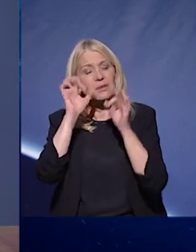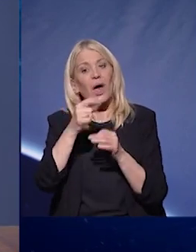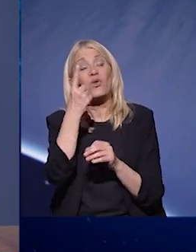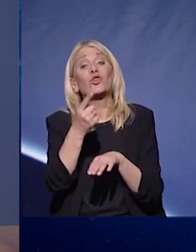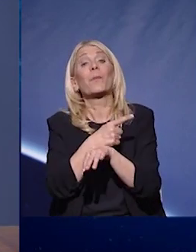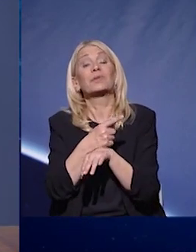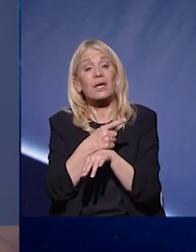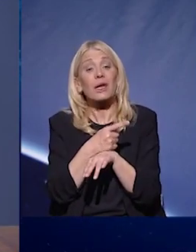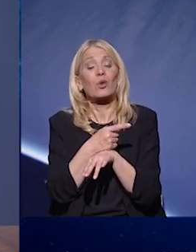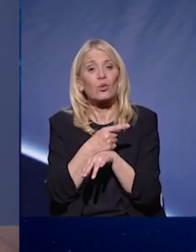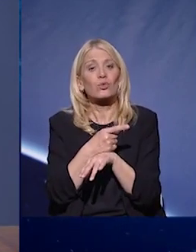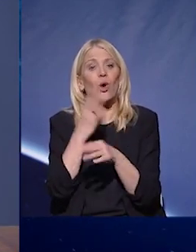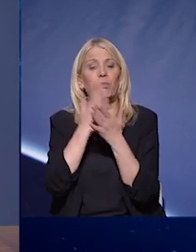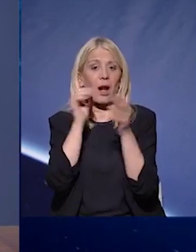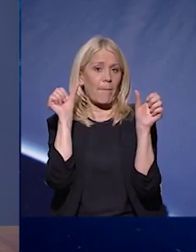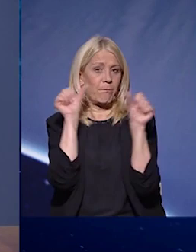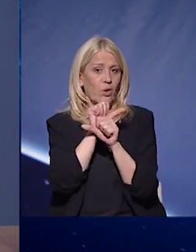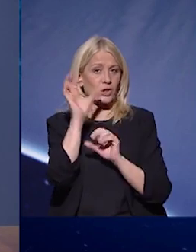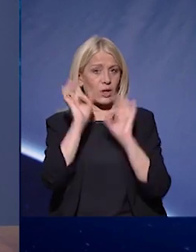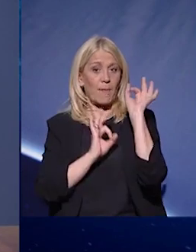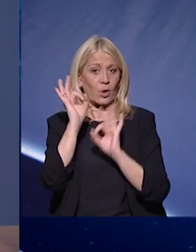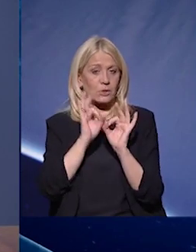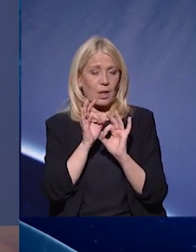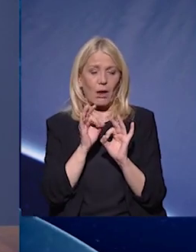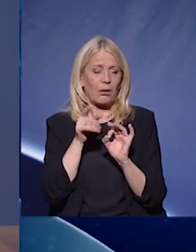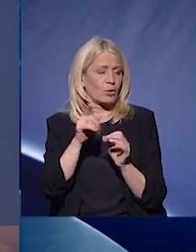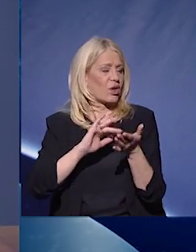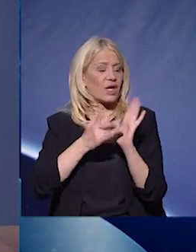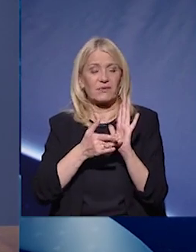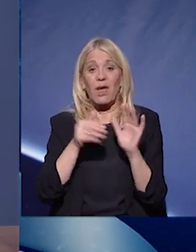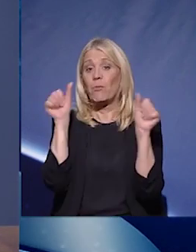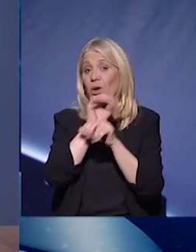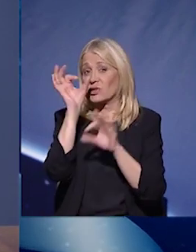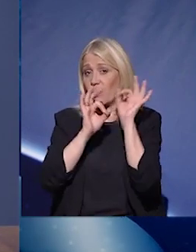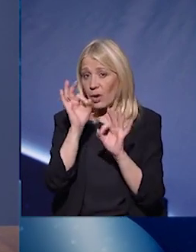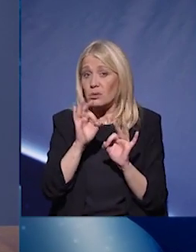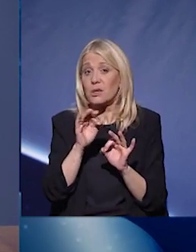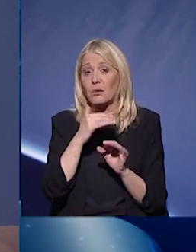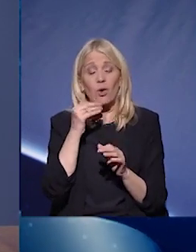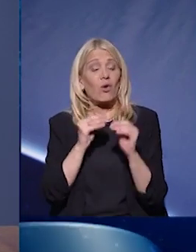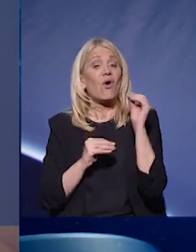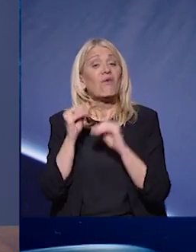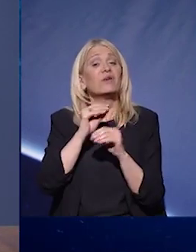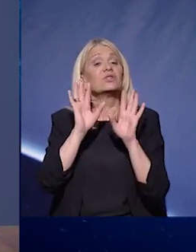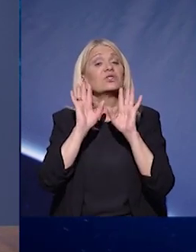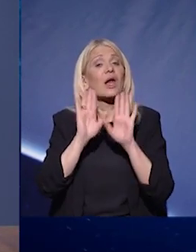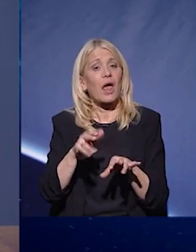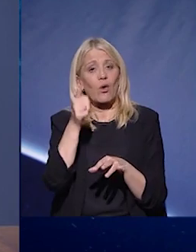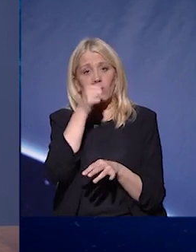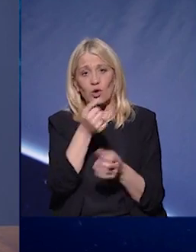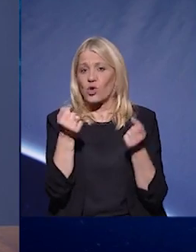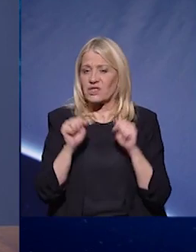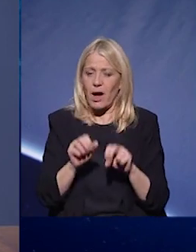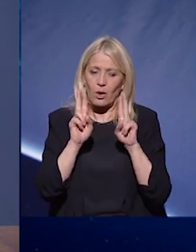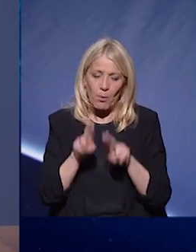jednom trenutku bila pogrešna procena. To je sve. Pogrešna procena, mogu mnogo više nego što zaista